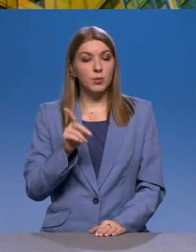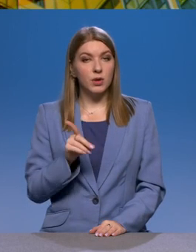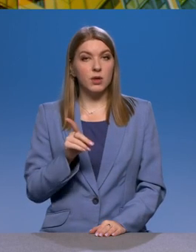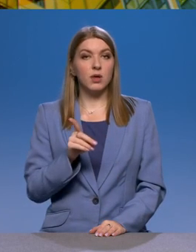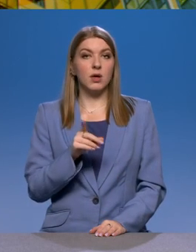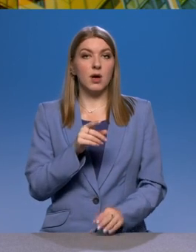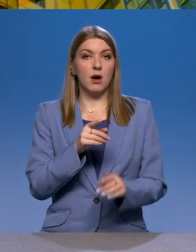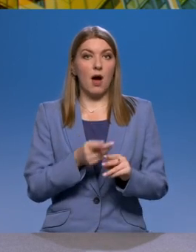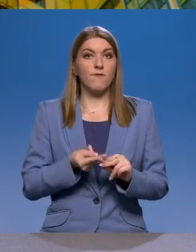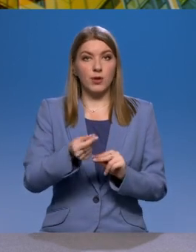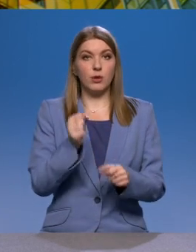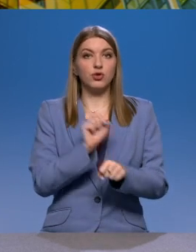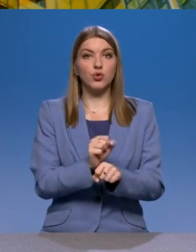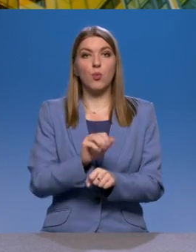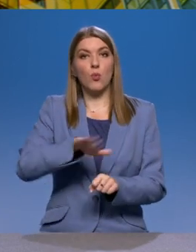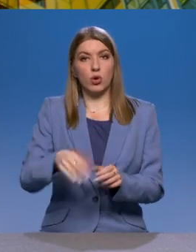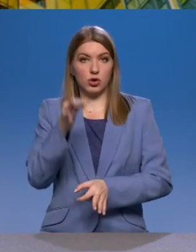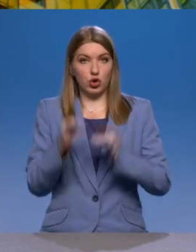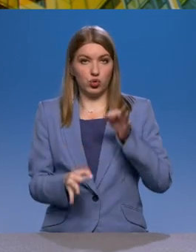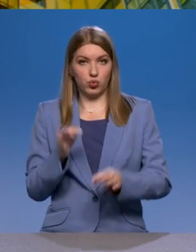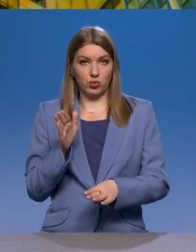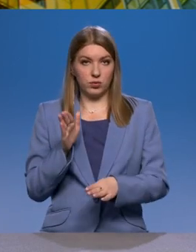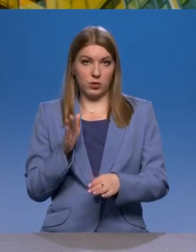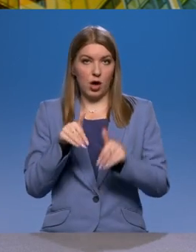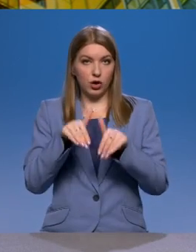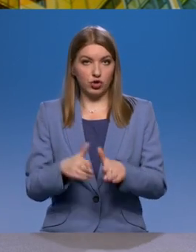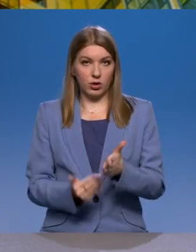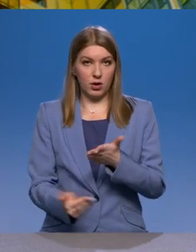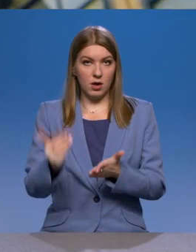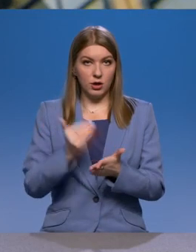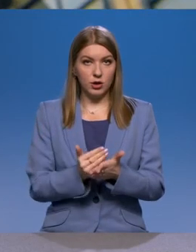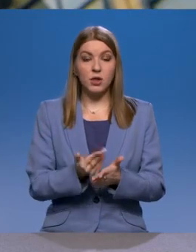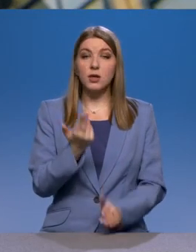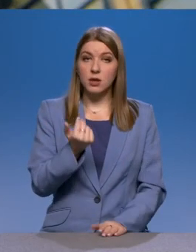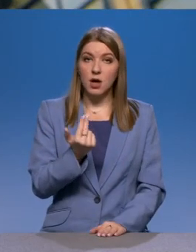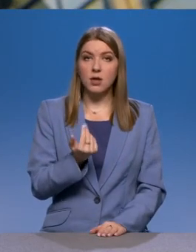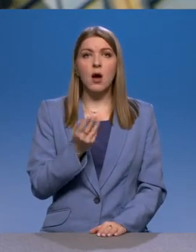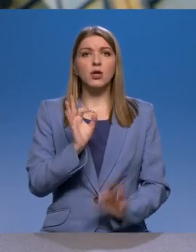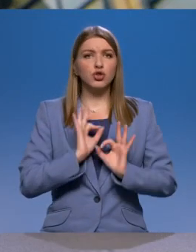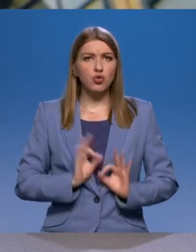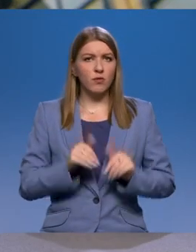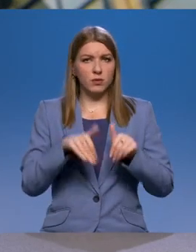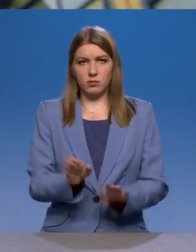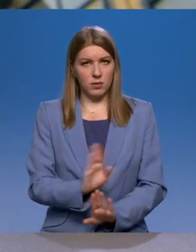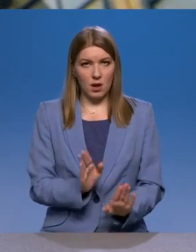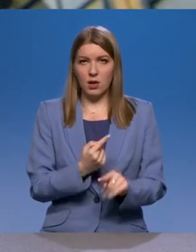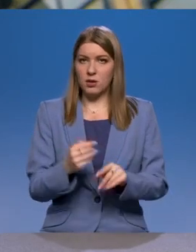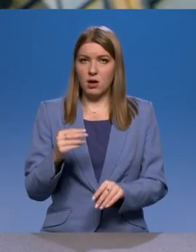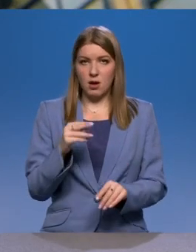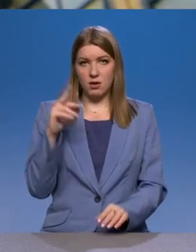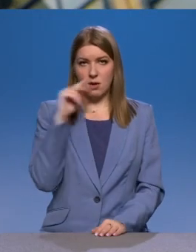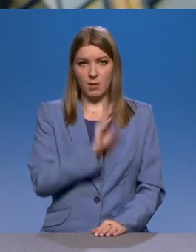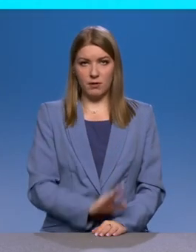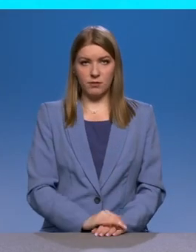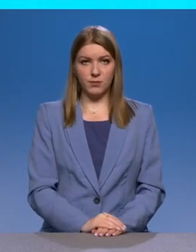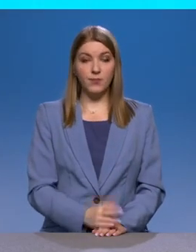по решению суда. Да, я считаю, что это тоже правильно, потому что просто так принимать решение на уровне чиновников – это неверно. Давайте послушаем еще один телефонный